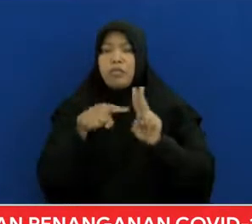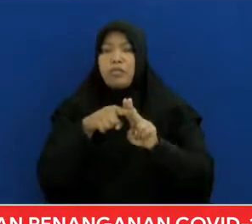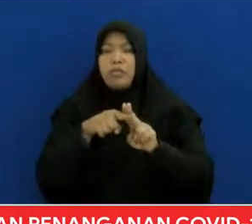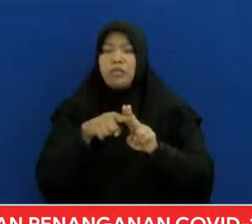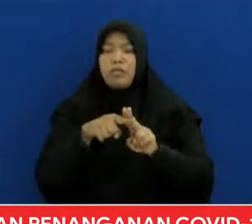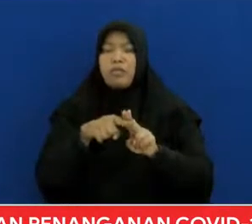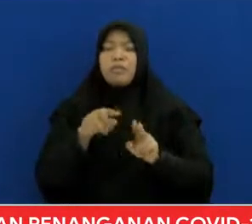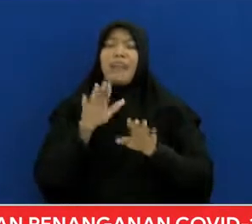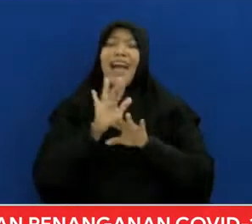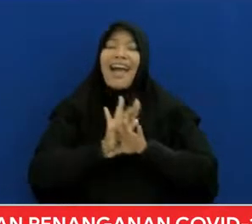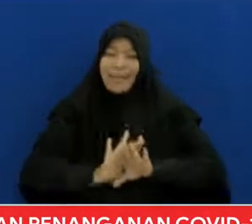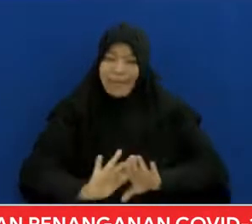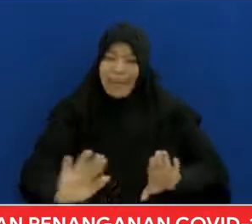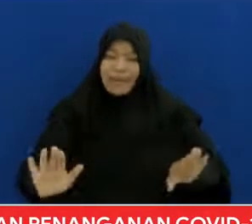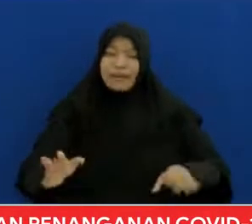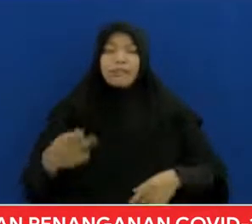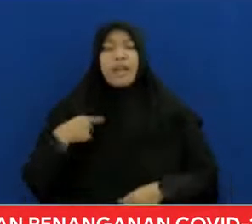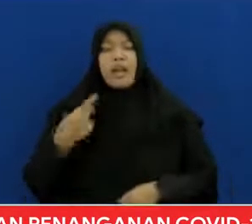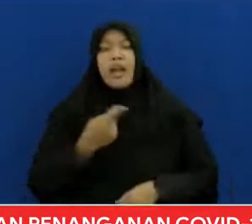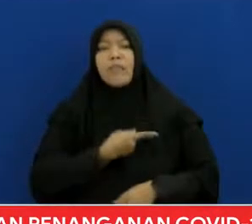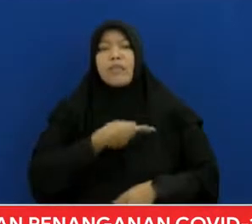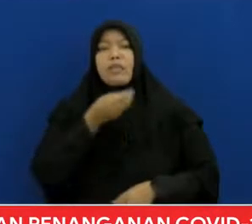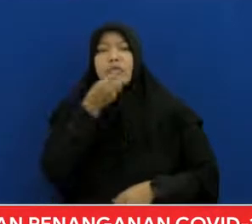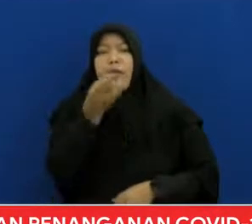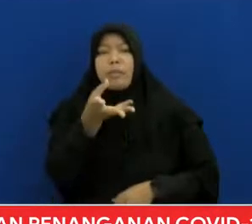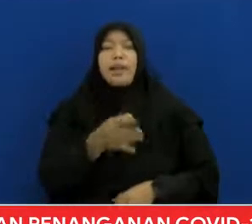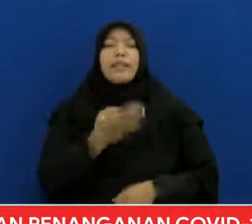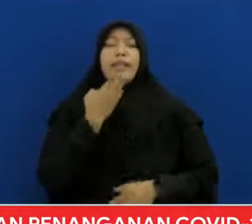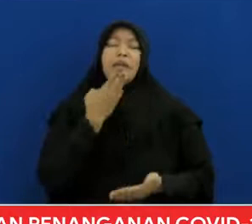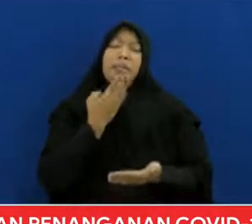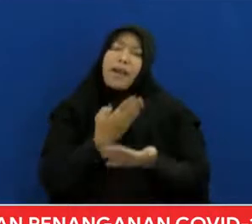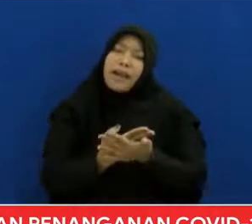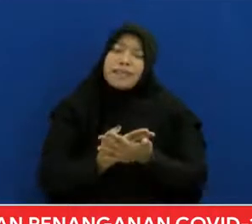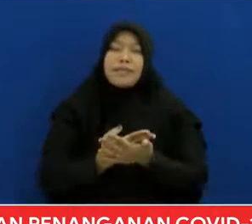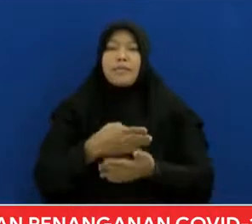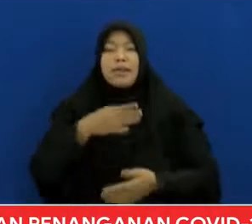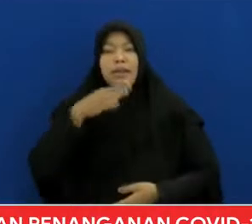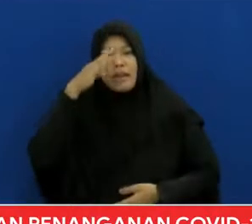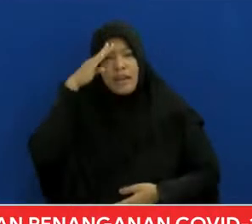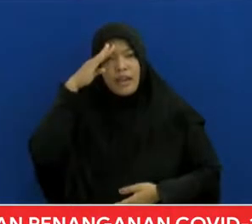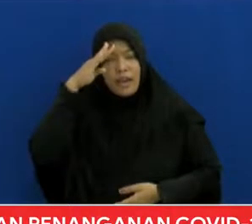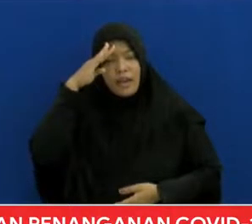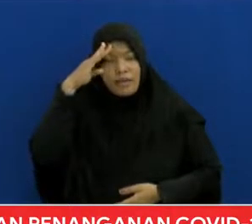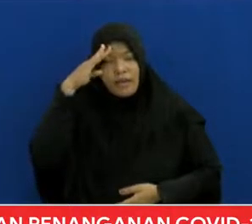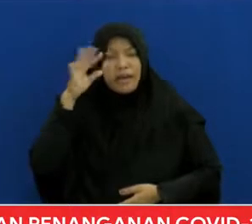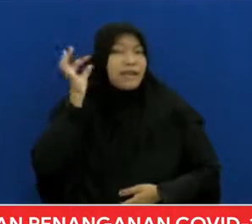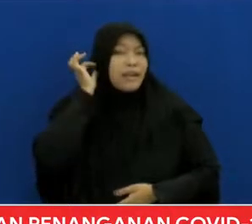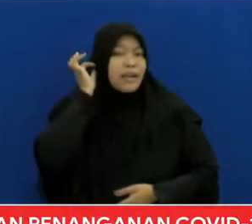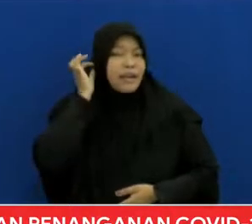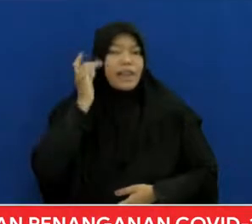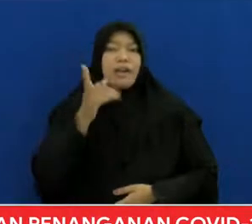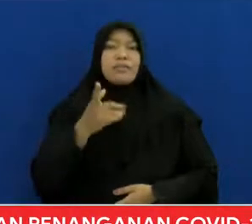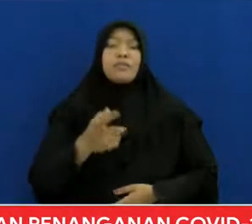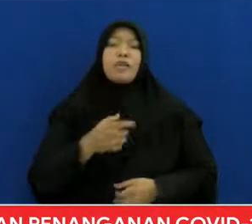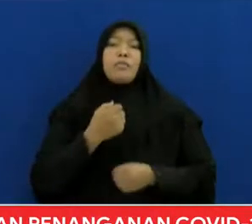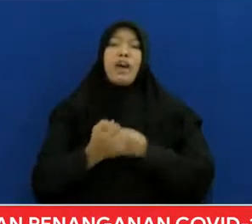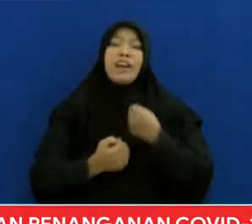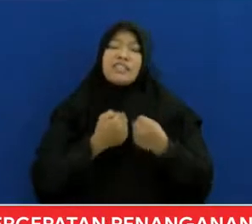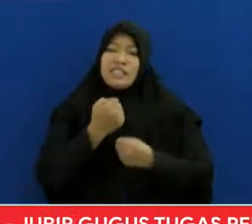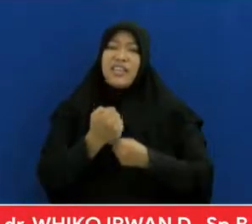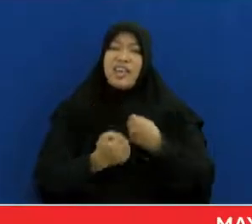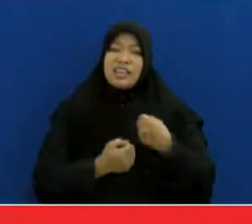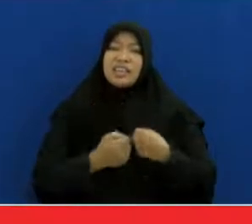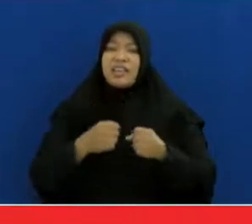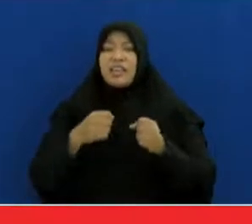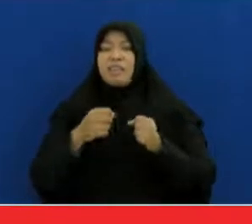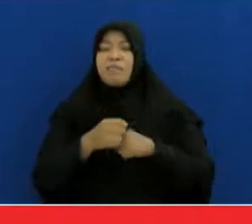aman. Kami berterima kasih kepada abang-abang dan kakak-kakak yang telah melakukan aksi May Day,